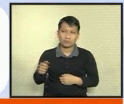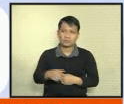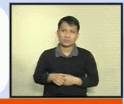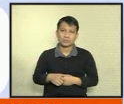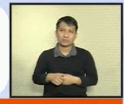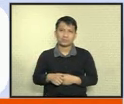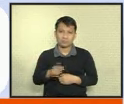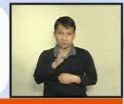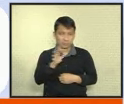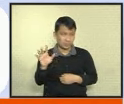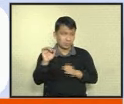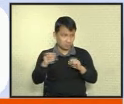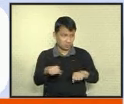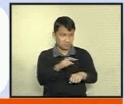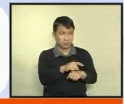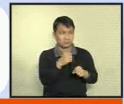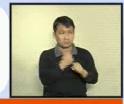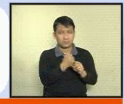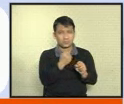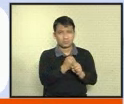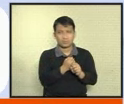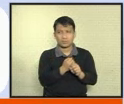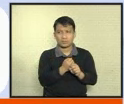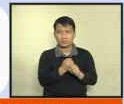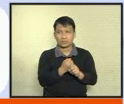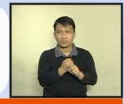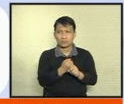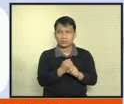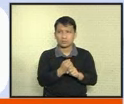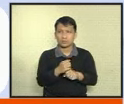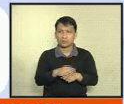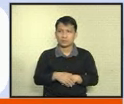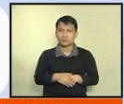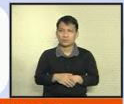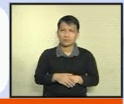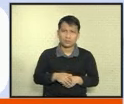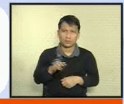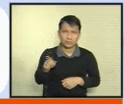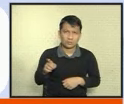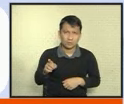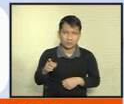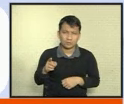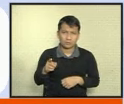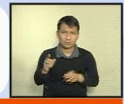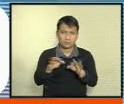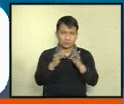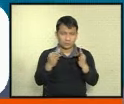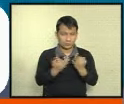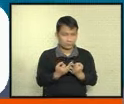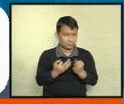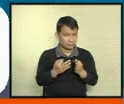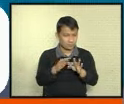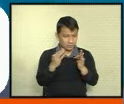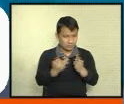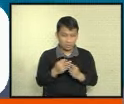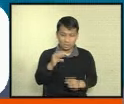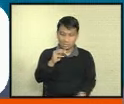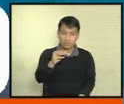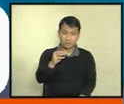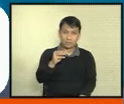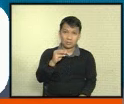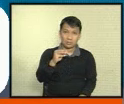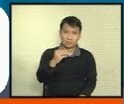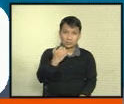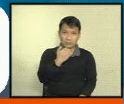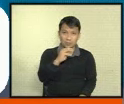so pinangakuan kayo na kaya niyang ayusin yun. Apo. Pakiulit-ulit, sir, yung apelyido. Apo, imbis na Malolos, Maseda